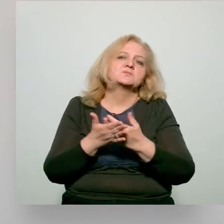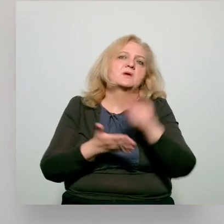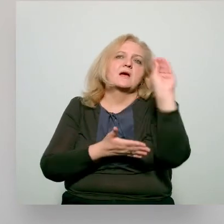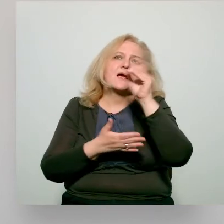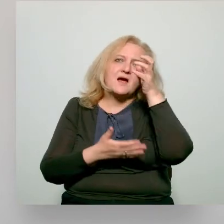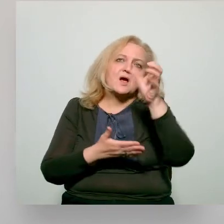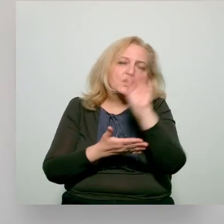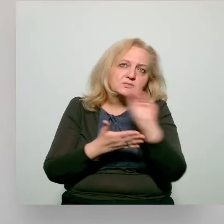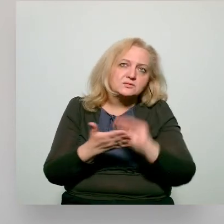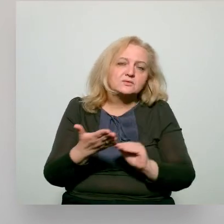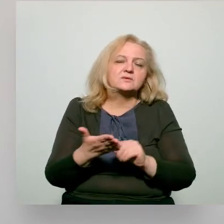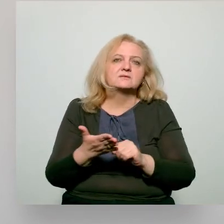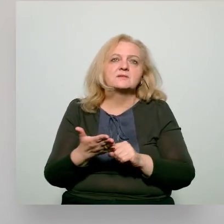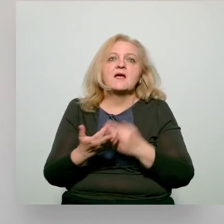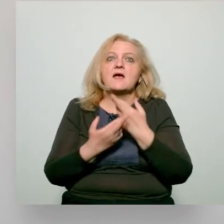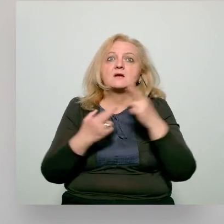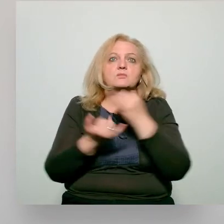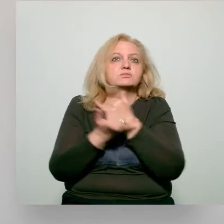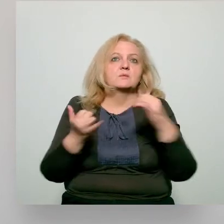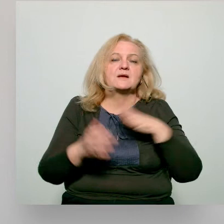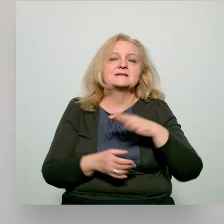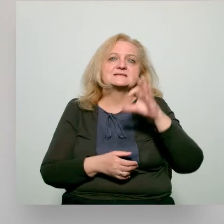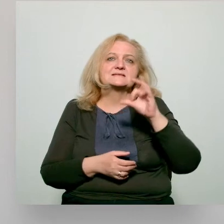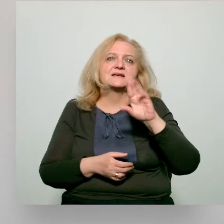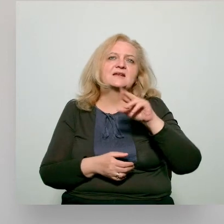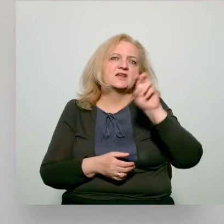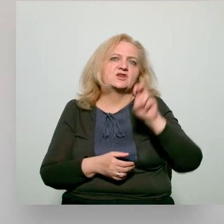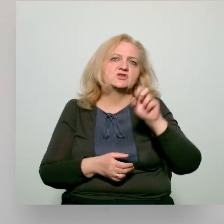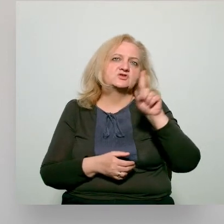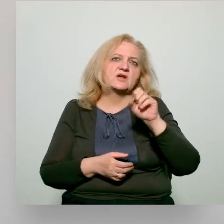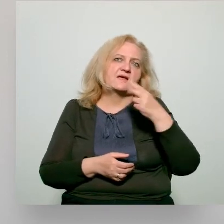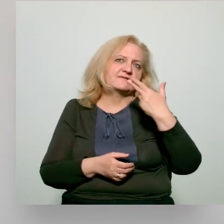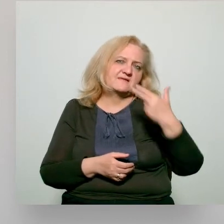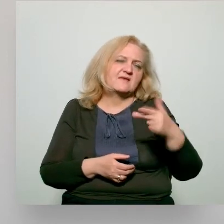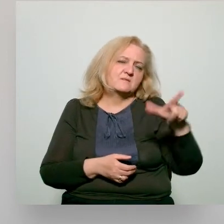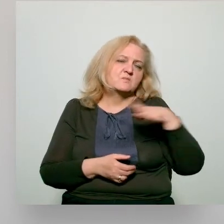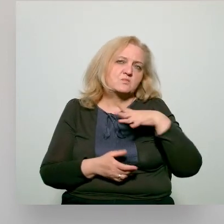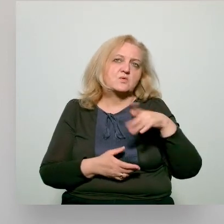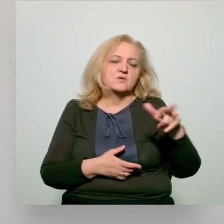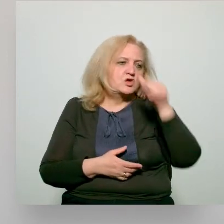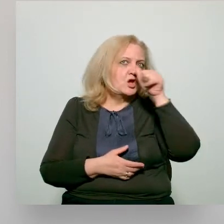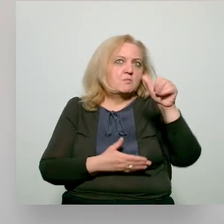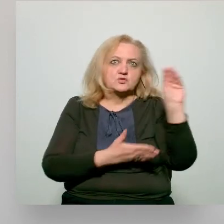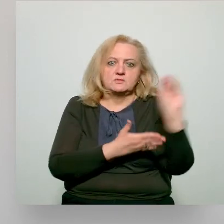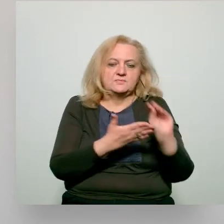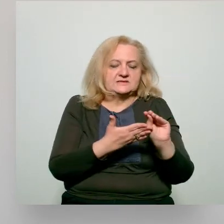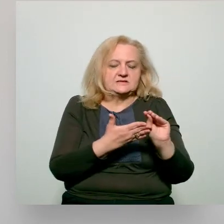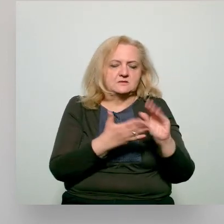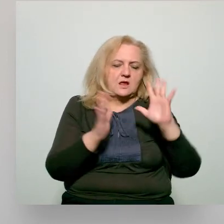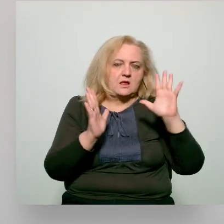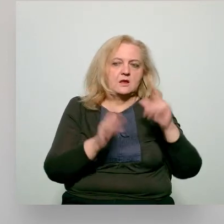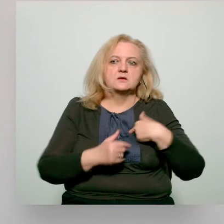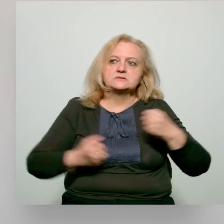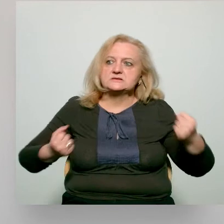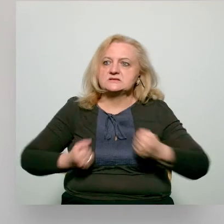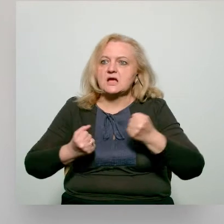reakcje były różne na samym początku. No, widać było Serhii Żadan, który stwierdził, że nie jest w stanie pisać, zajął się pomocą, organizowaniem obrony